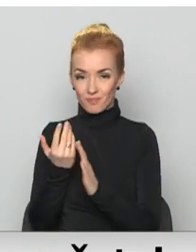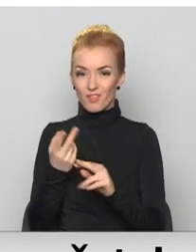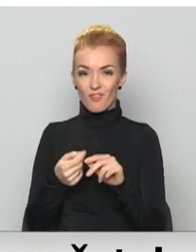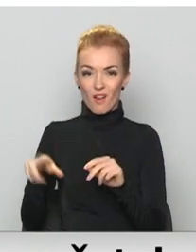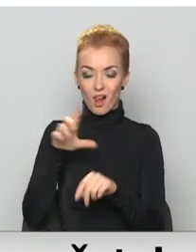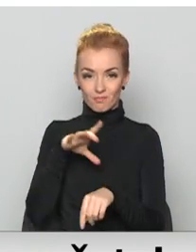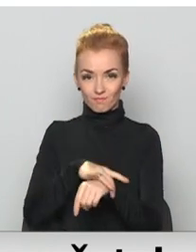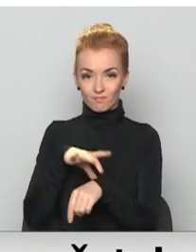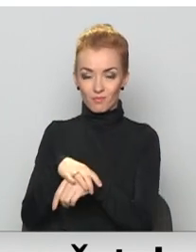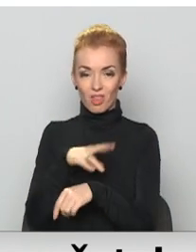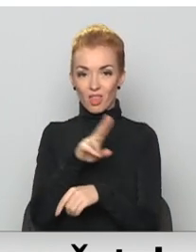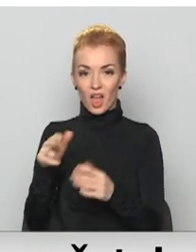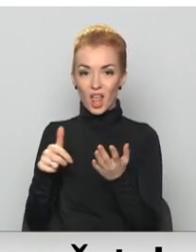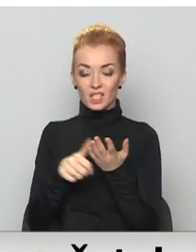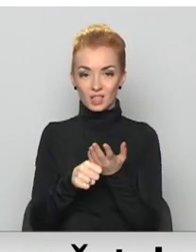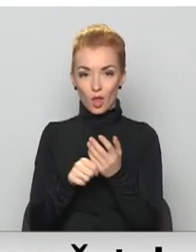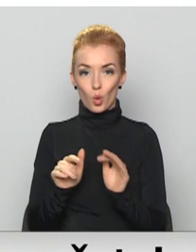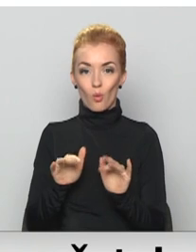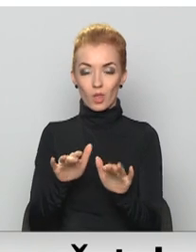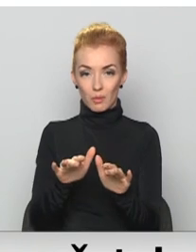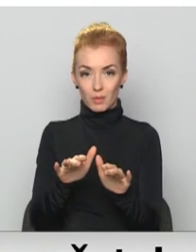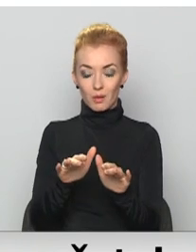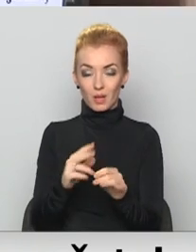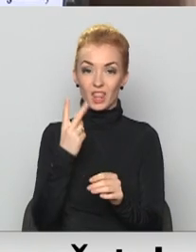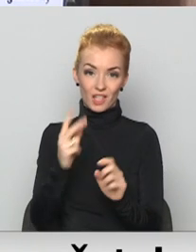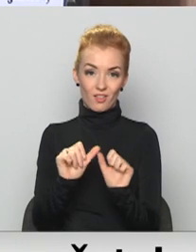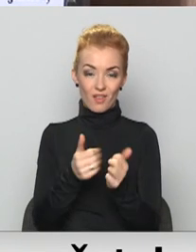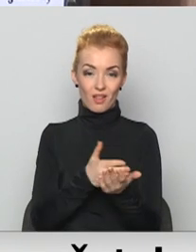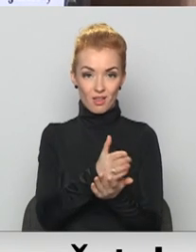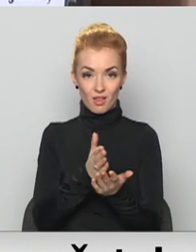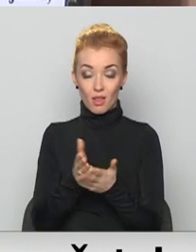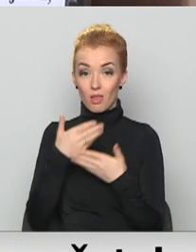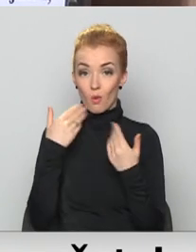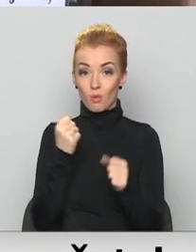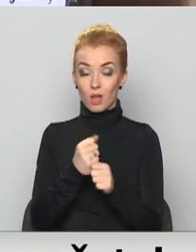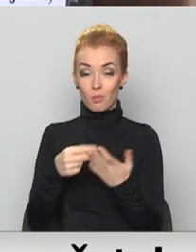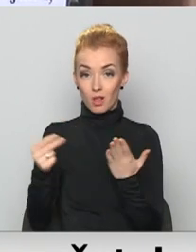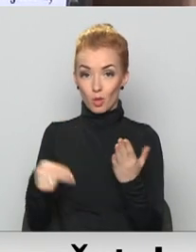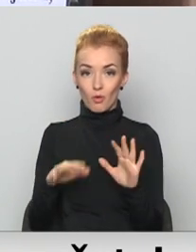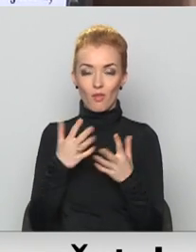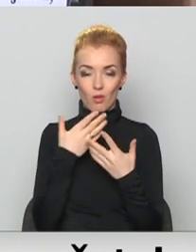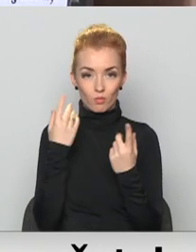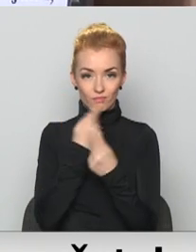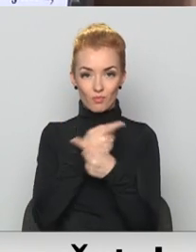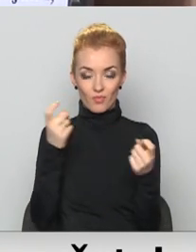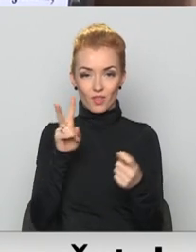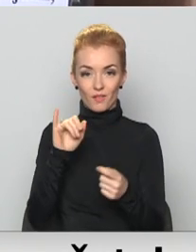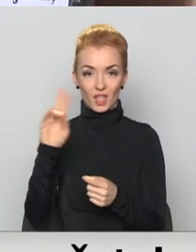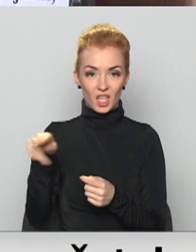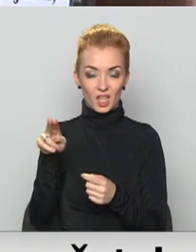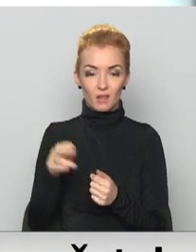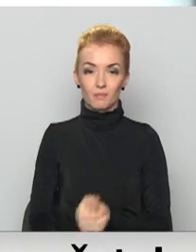šī nereģistrētā nodarbinātība, kas izpaužās divos veidos, tad nav darba līguma vai nav noziņots valsts ieņēmuma